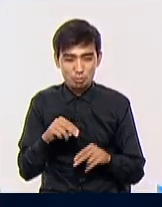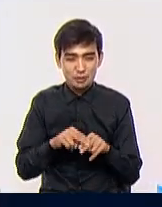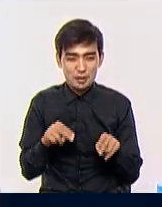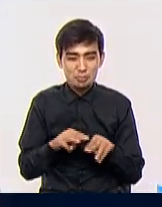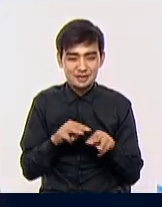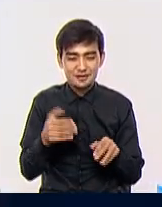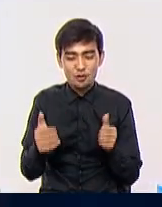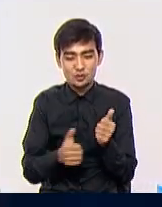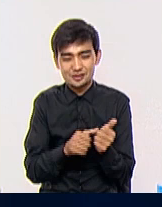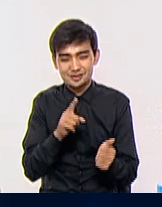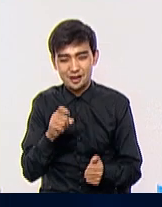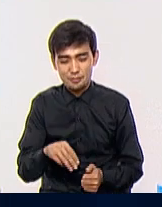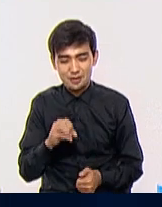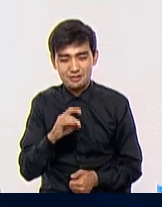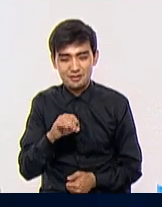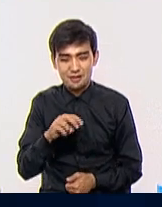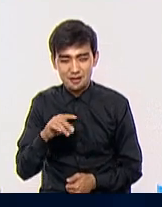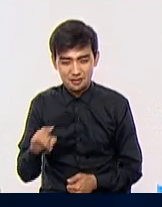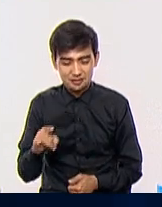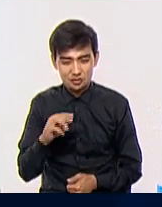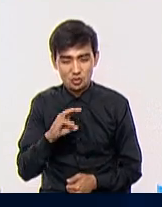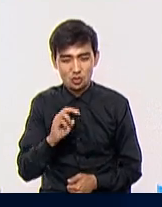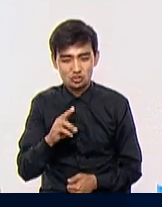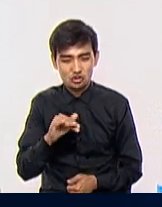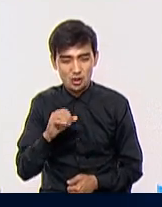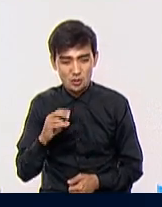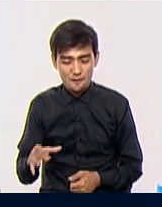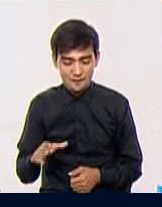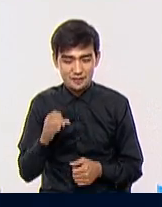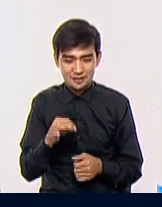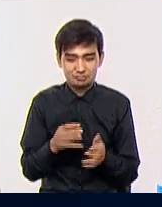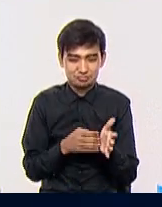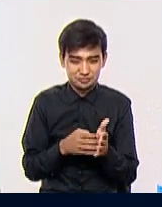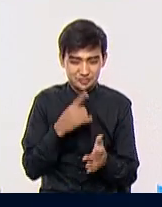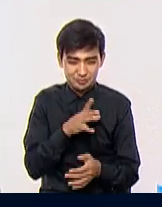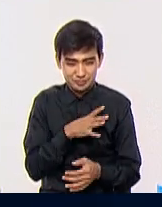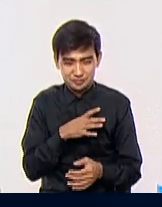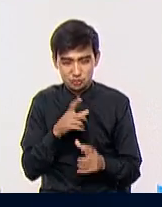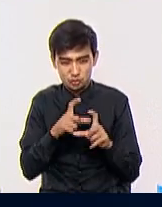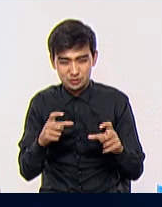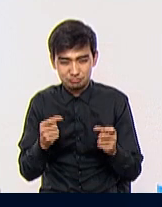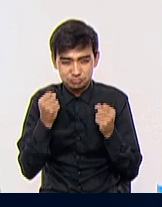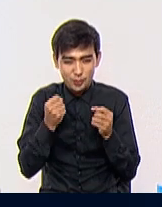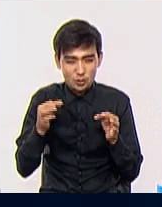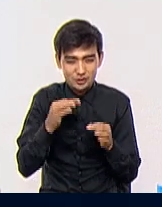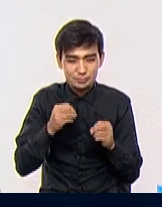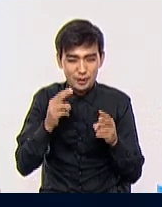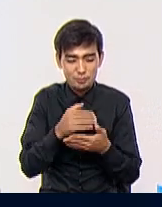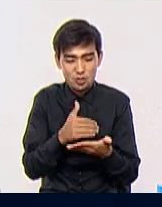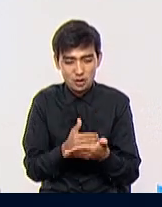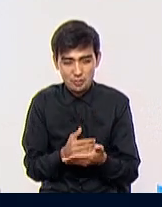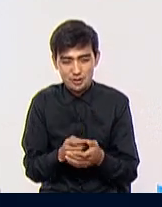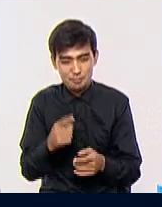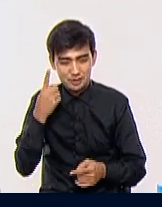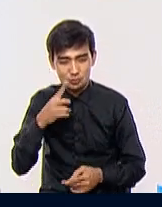орынбасары Ералы Тоғжанов ұлттық құрама мен бұқаралық спортта қажетті мамандардың жетіспеушілігін шешу үшін арнайы бағдарлама әзірлеу керектігін